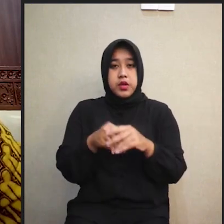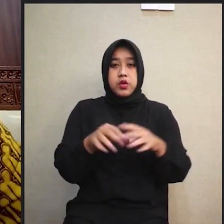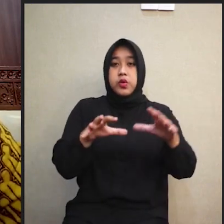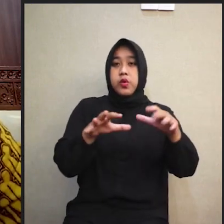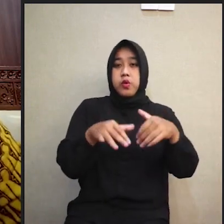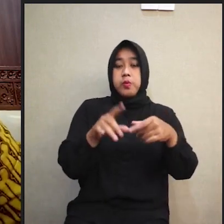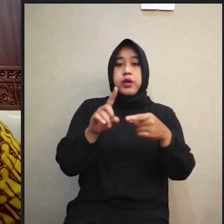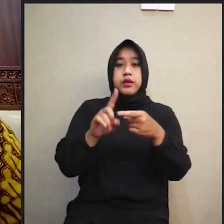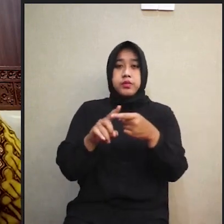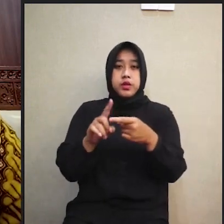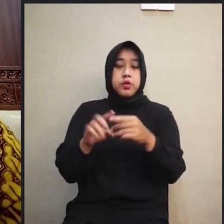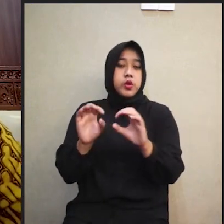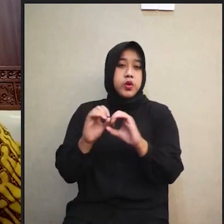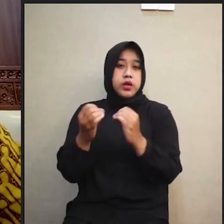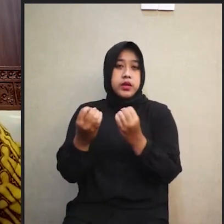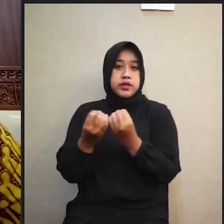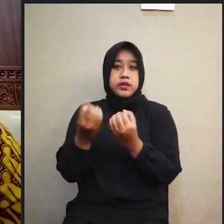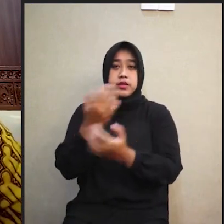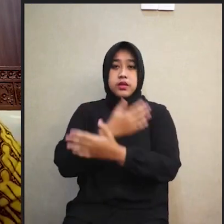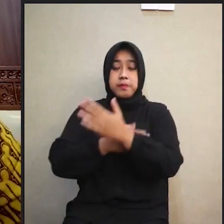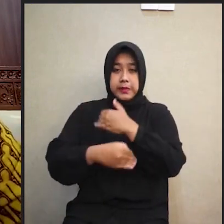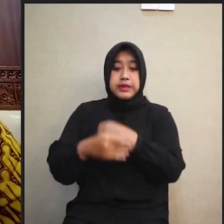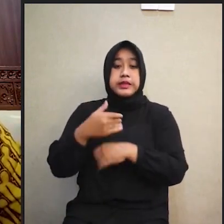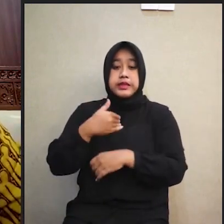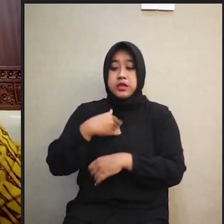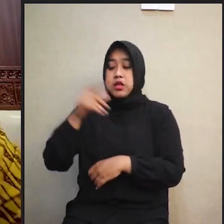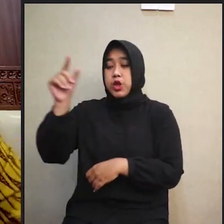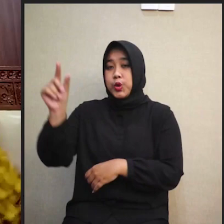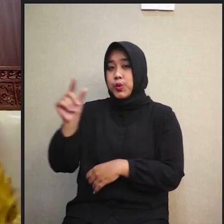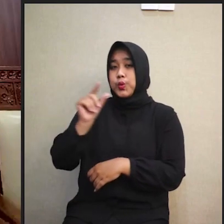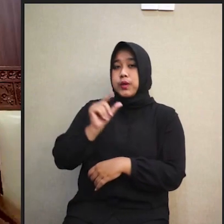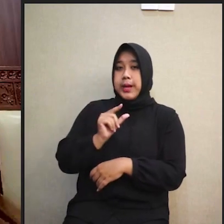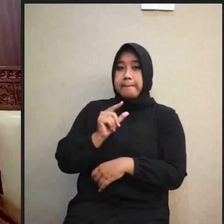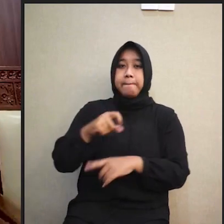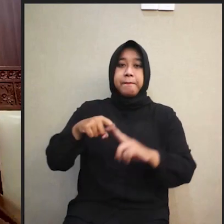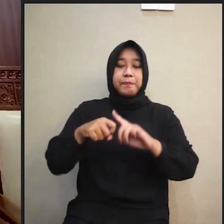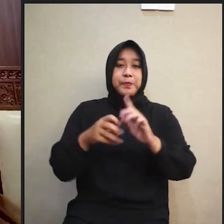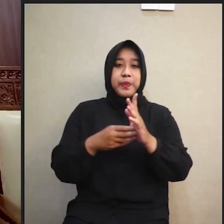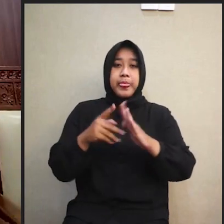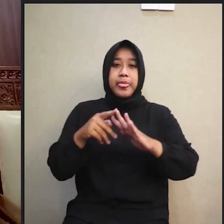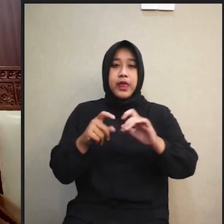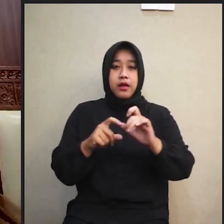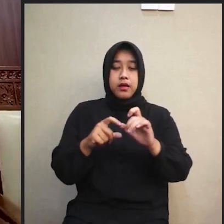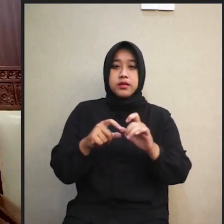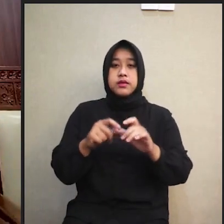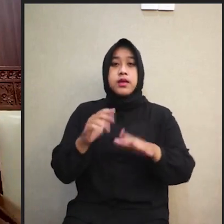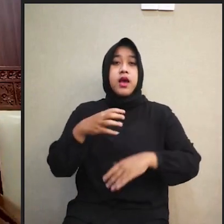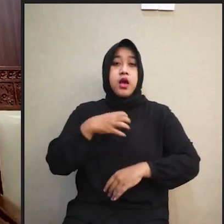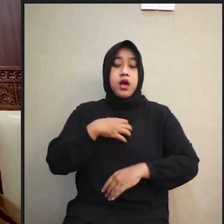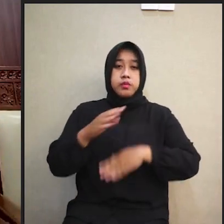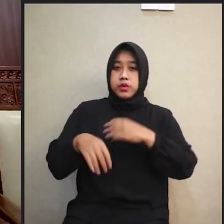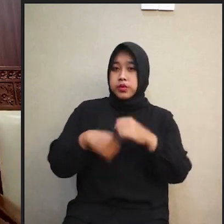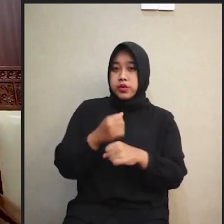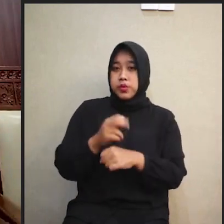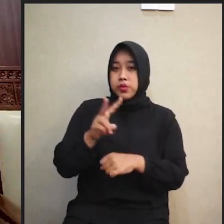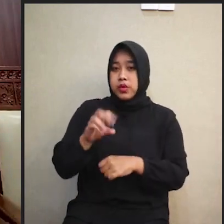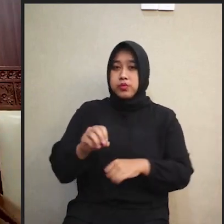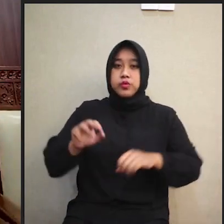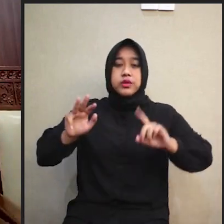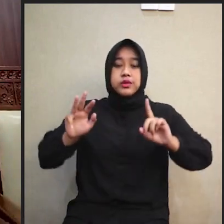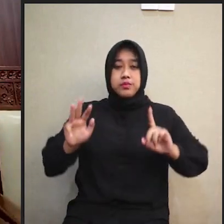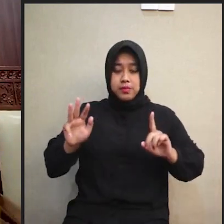di organisasi kita Saya pernah diundang oleh oleh Komnas HAM di tahun 2019 waktu itu